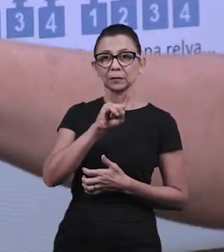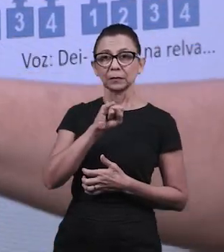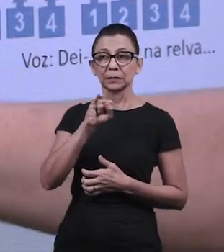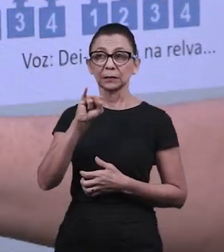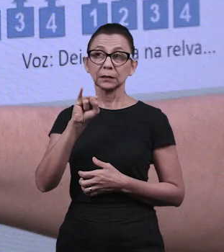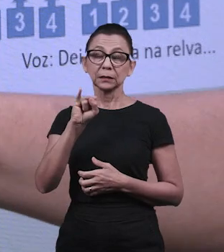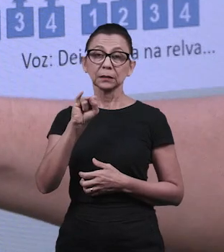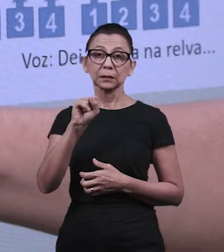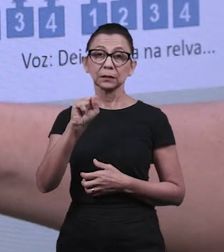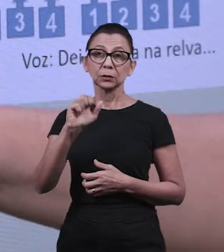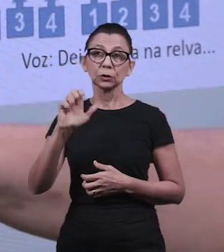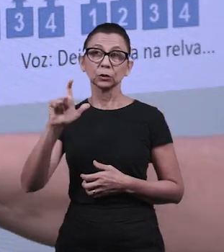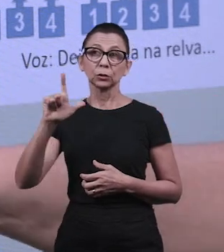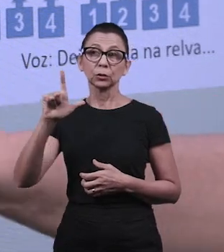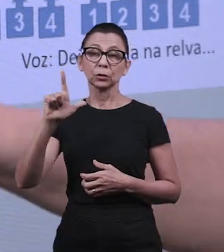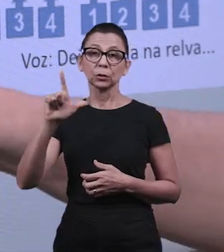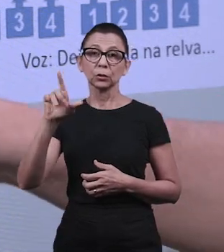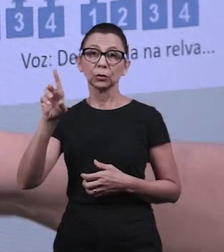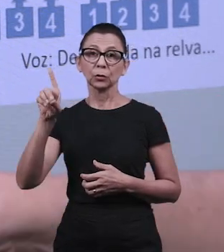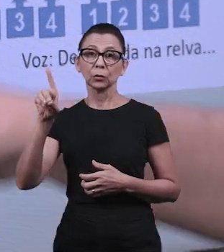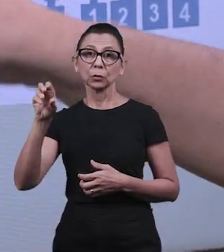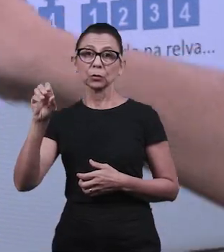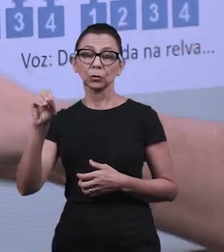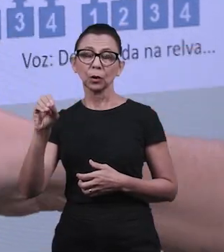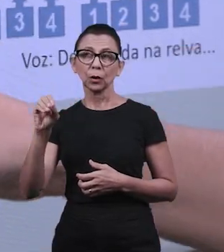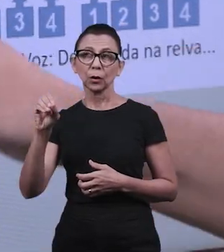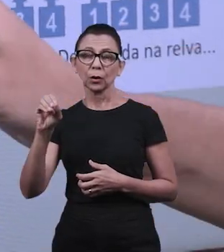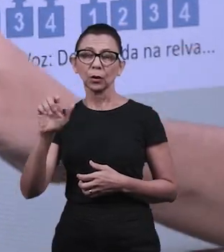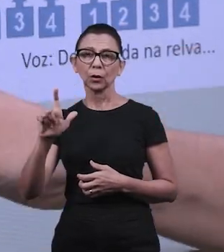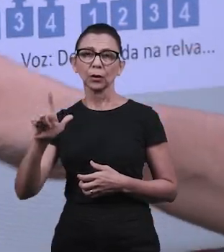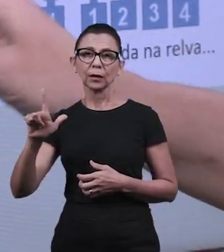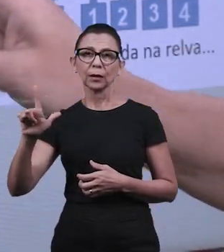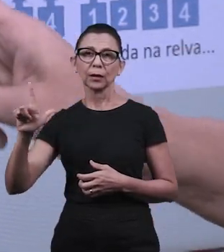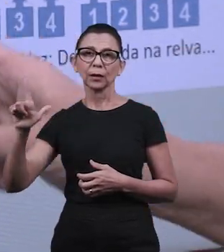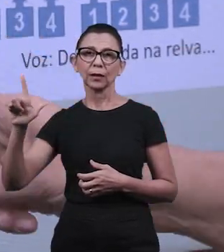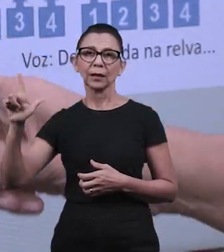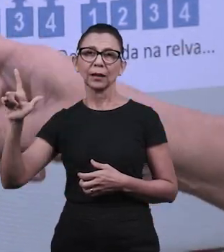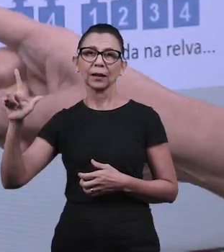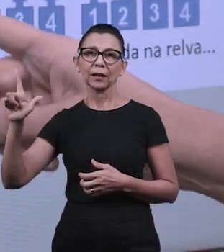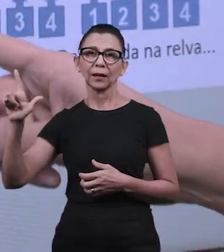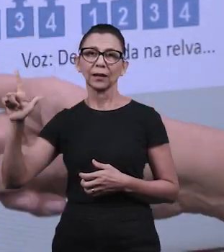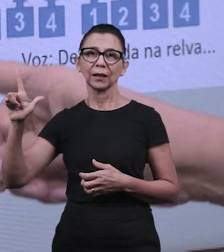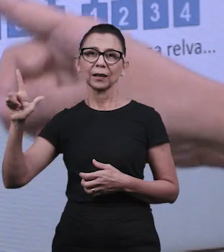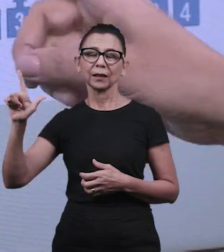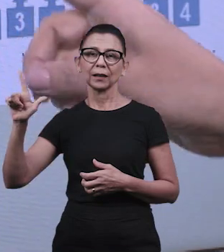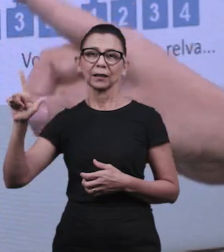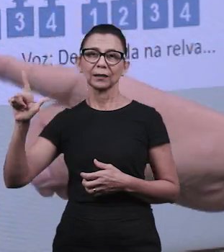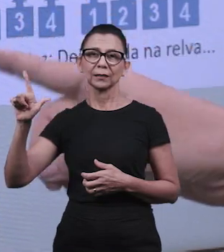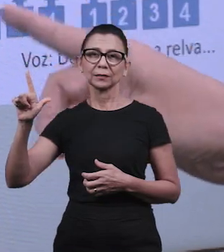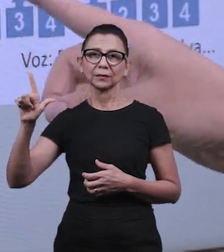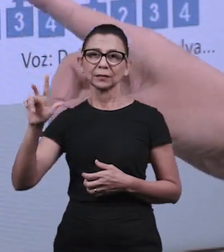до, ля, диез, ми, ре, до, си, ми, ми,